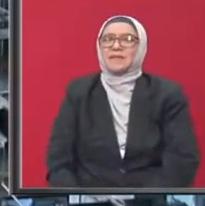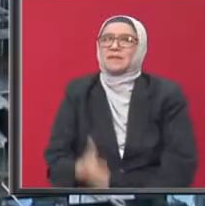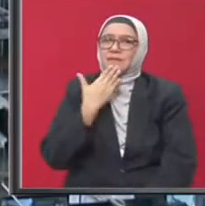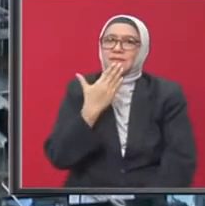email Madrid